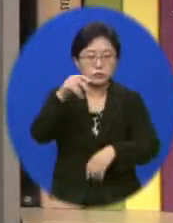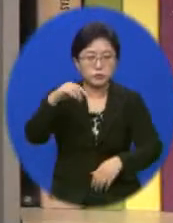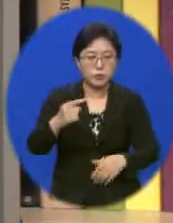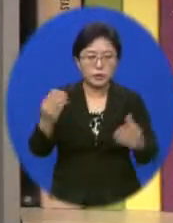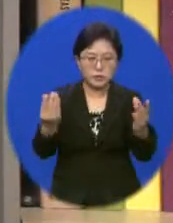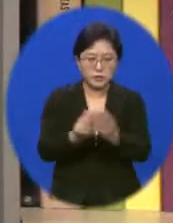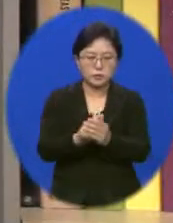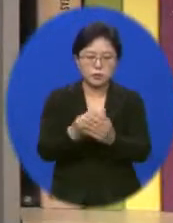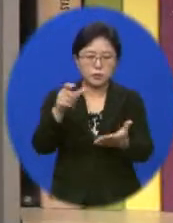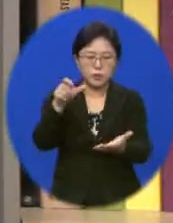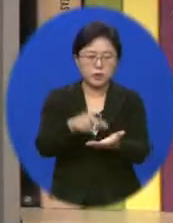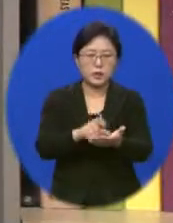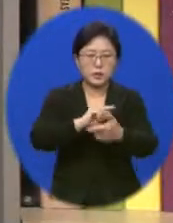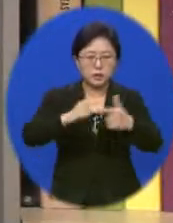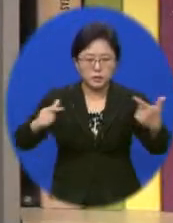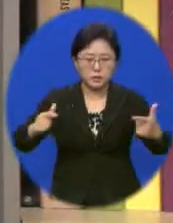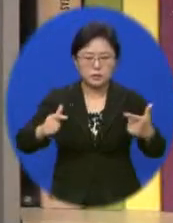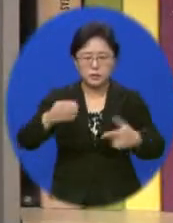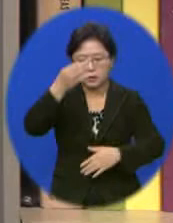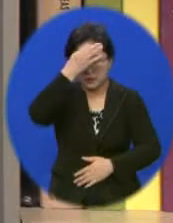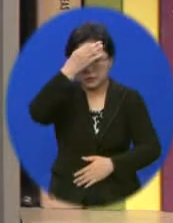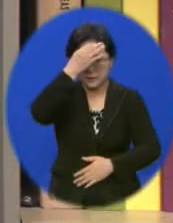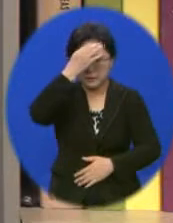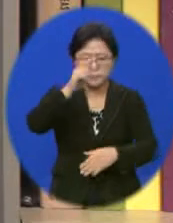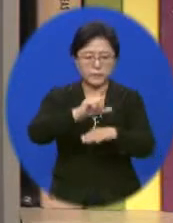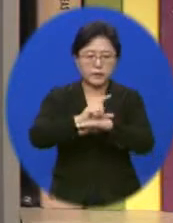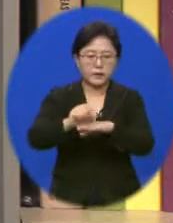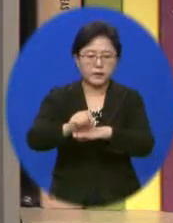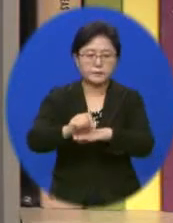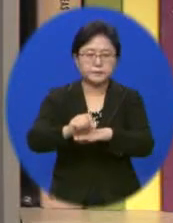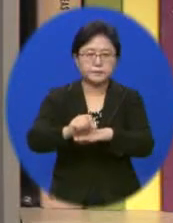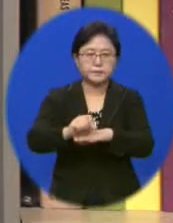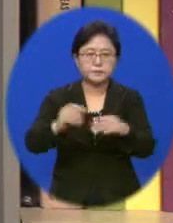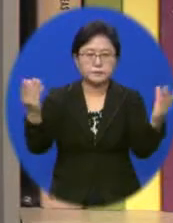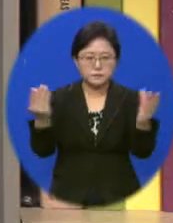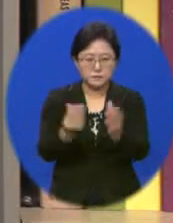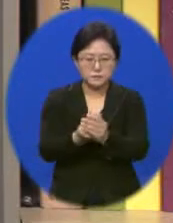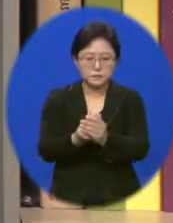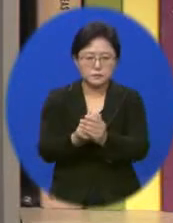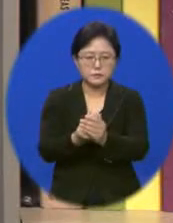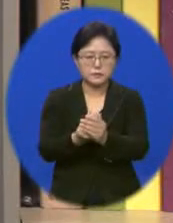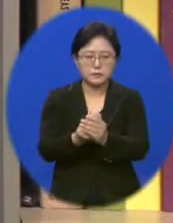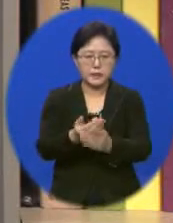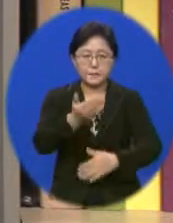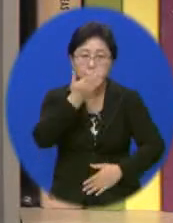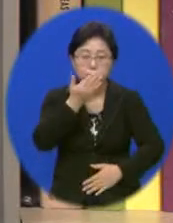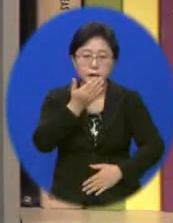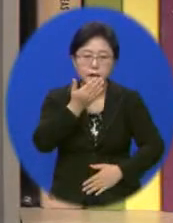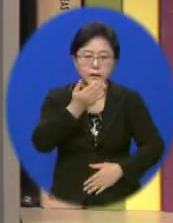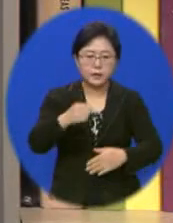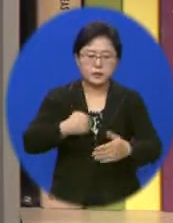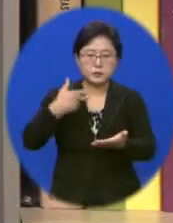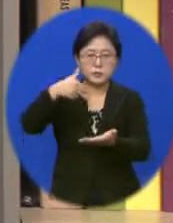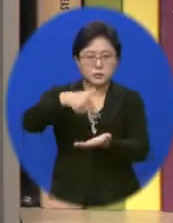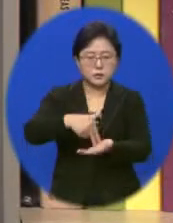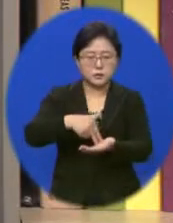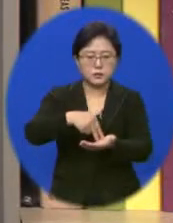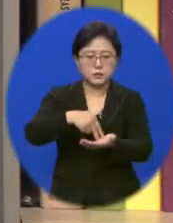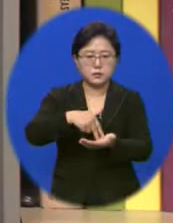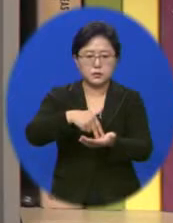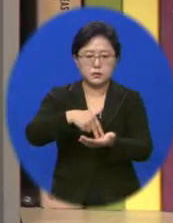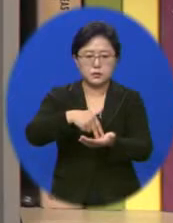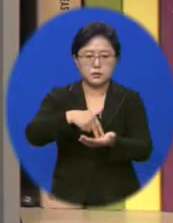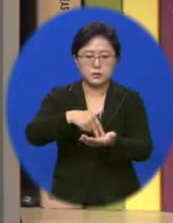포함해서 다양한 기능들이 지역에서 그 완결 구조로서 그 자립할 수 있는